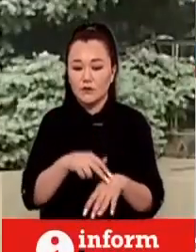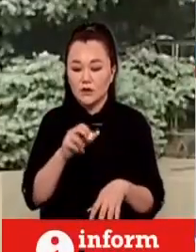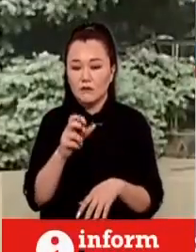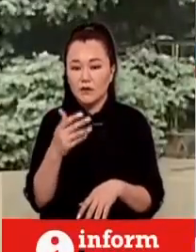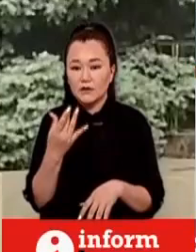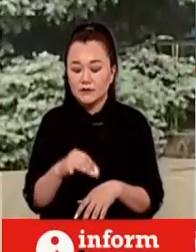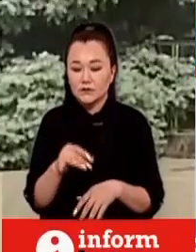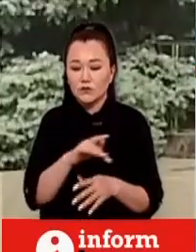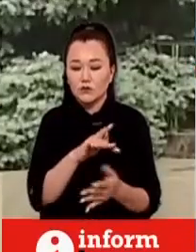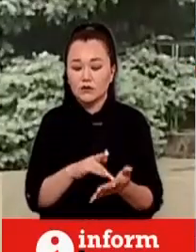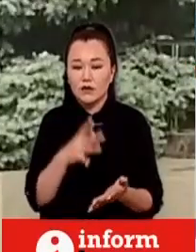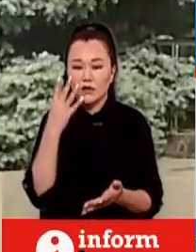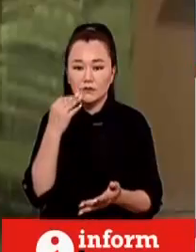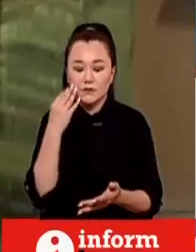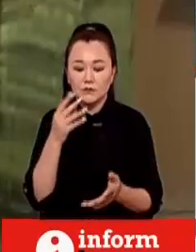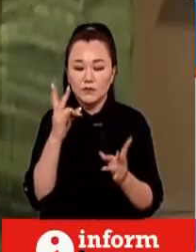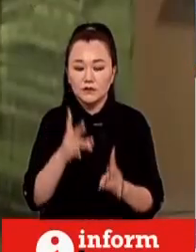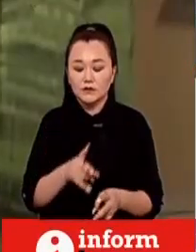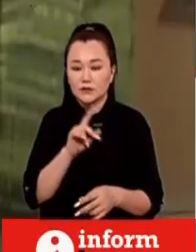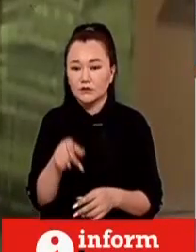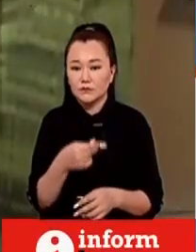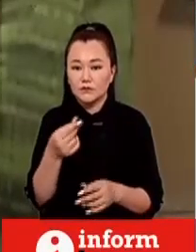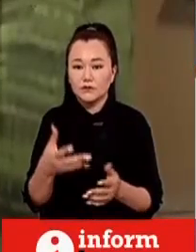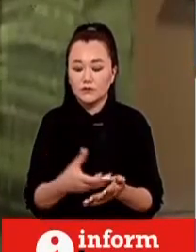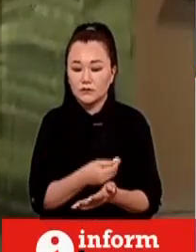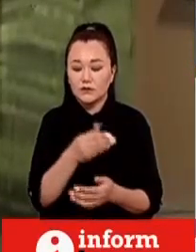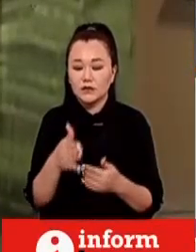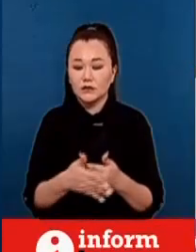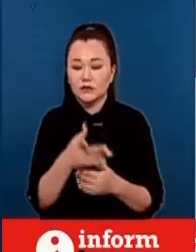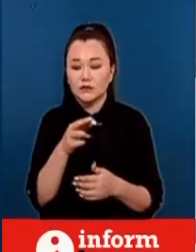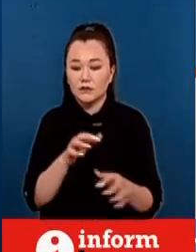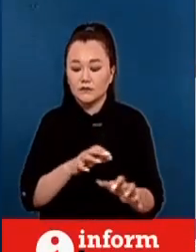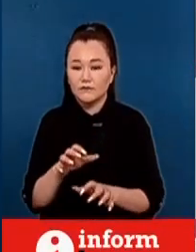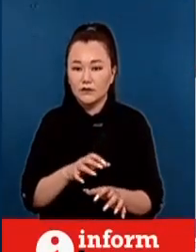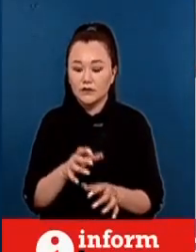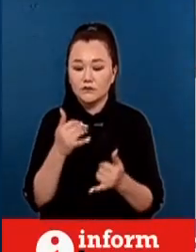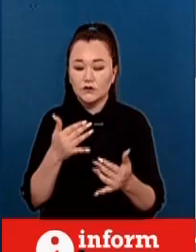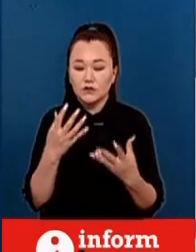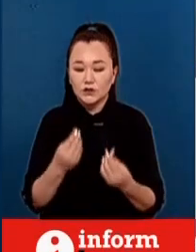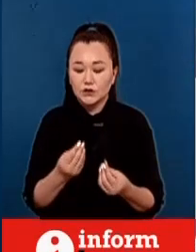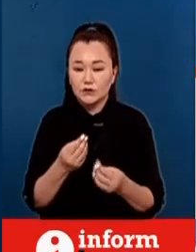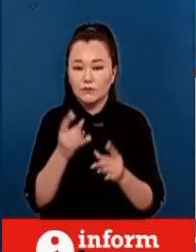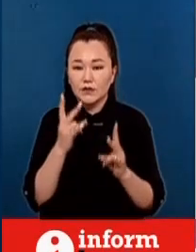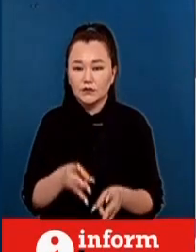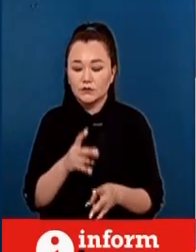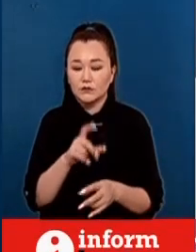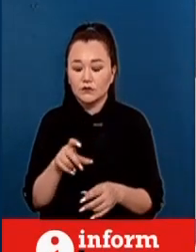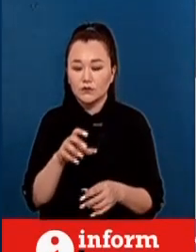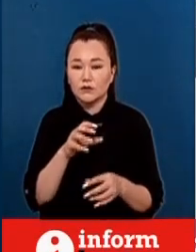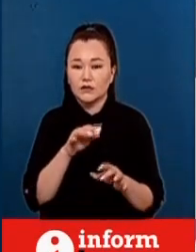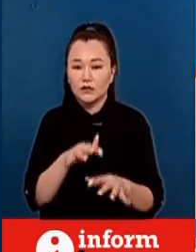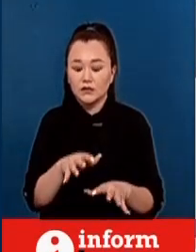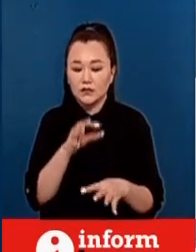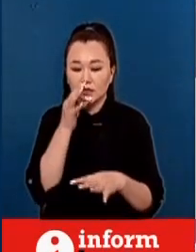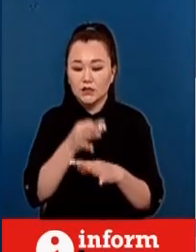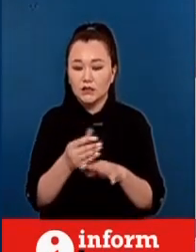Алмалинского района города Алматы. Пострадавшие требуют возврата средств и наказания для аферистов. На сегодняшний день потерпевшими по уголовному делу